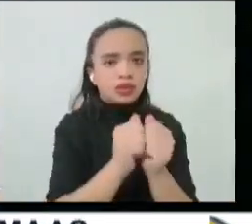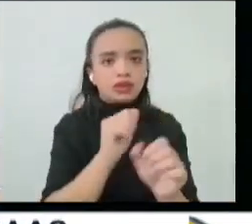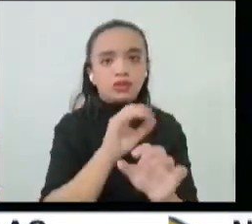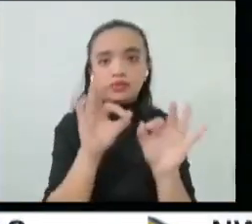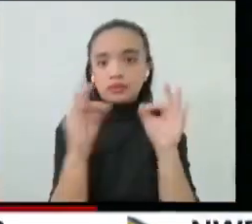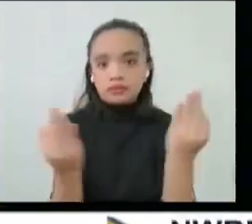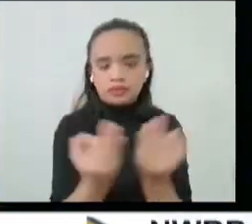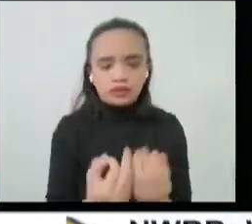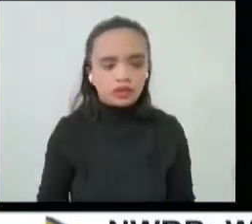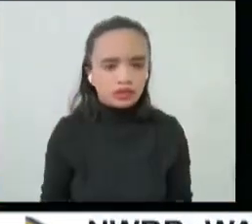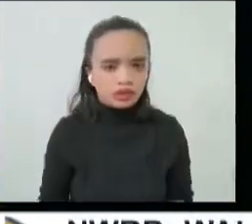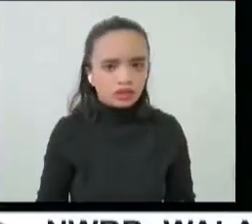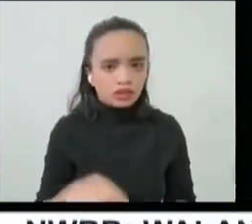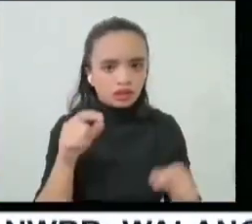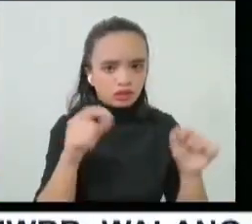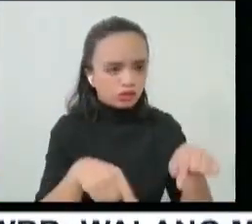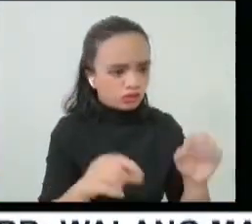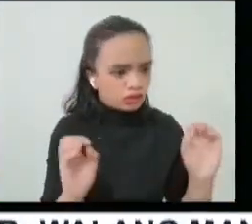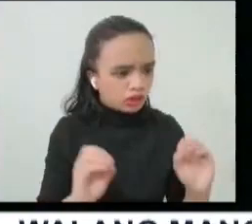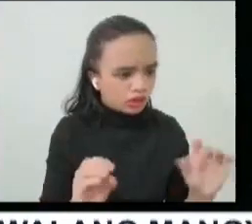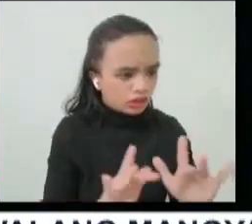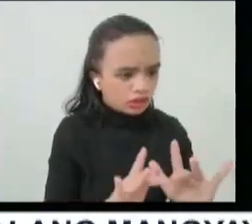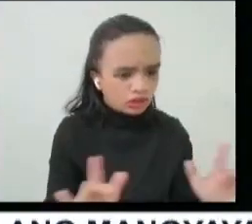sa lagayan po.